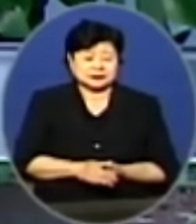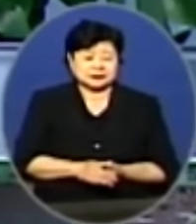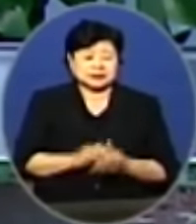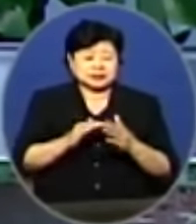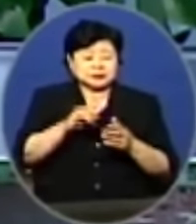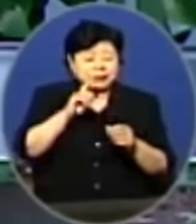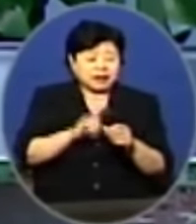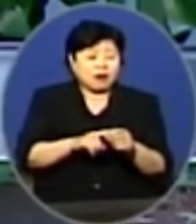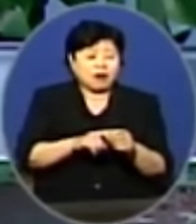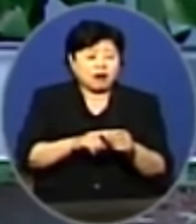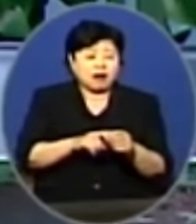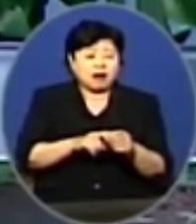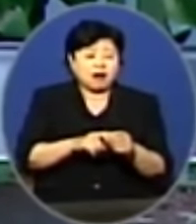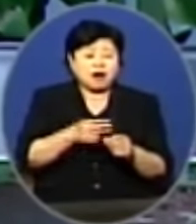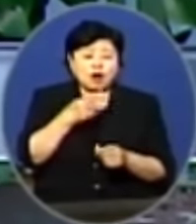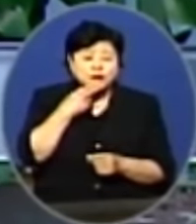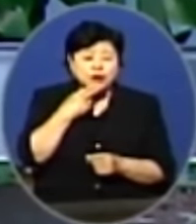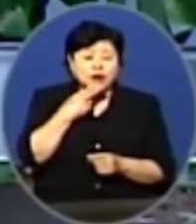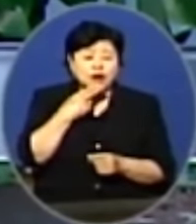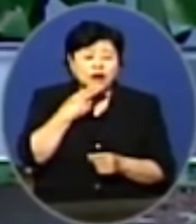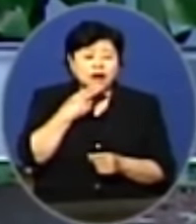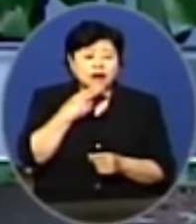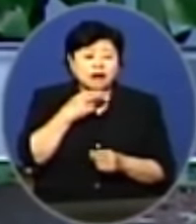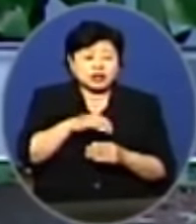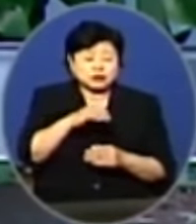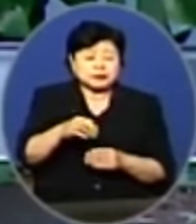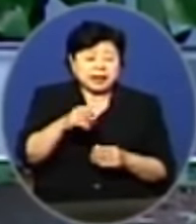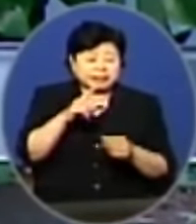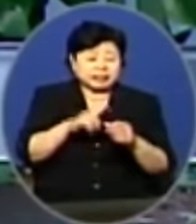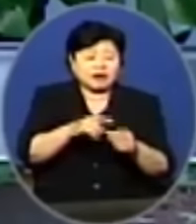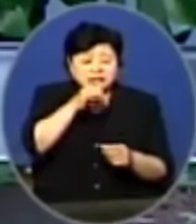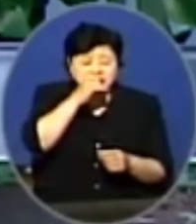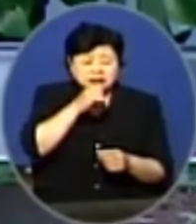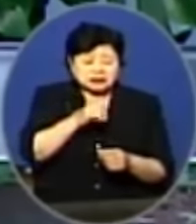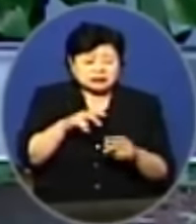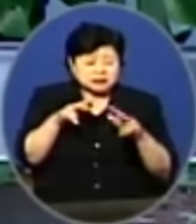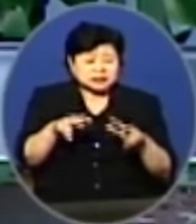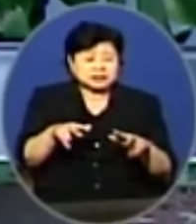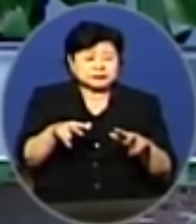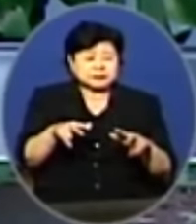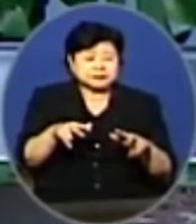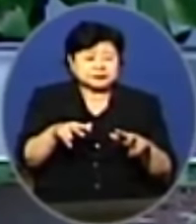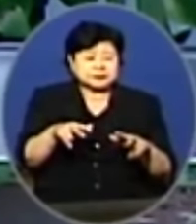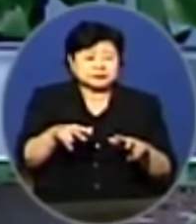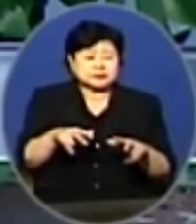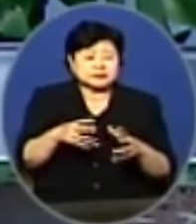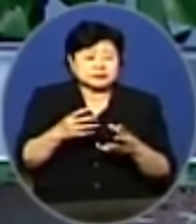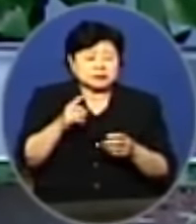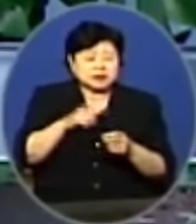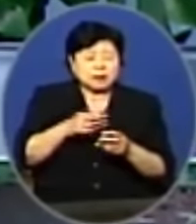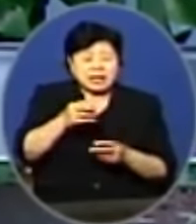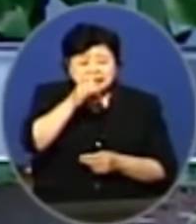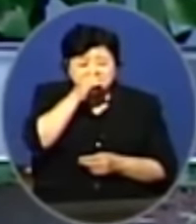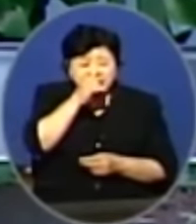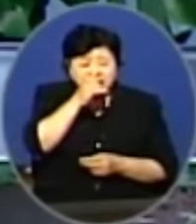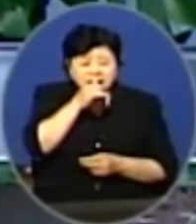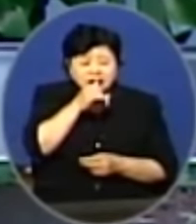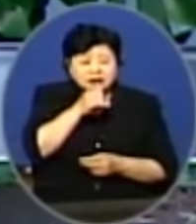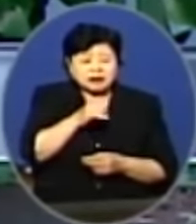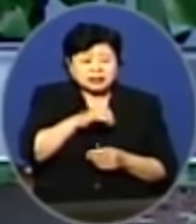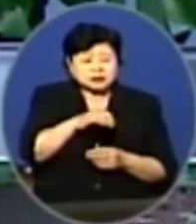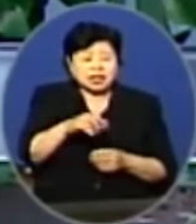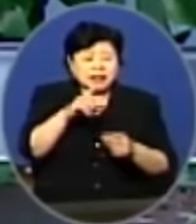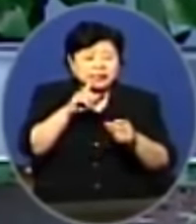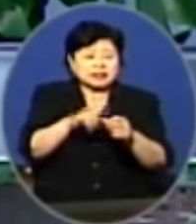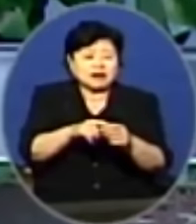집에 떡이 없습니다. 그러나 이웃집에는, 친구 집에는 떡을 많이 가지고 있습니다. 그래서 이웃집에